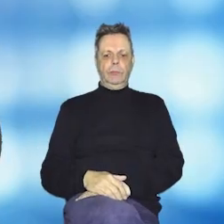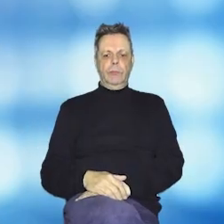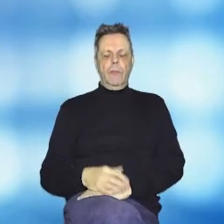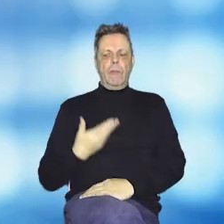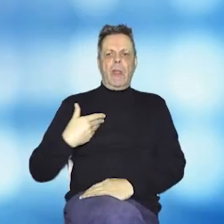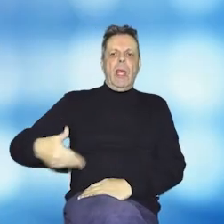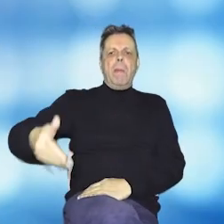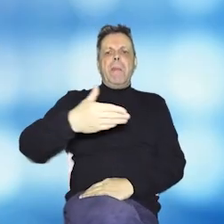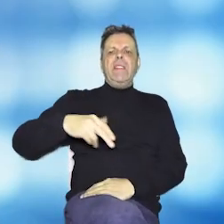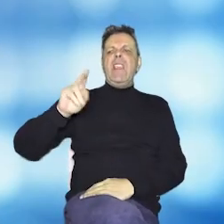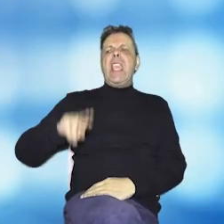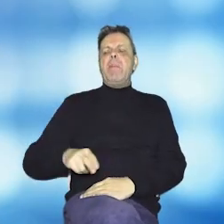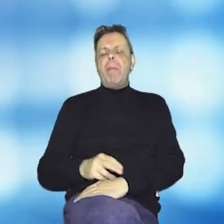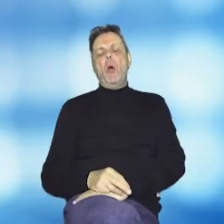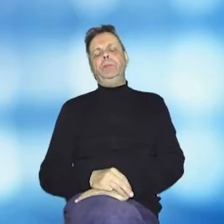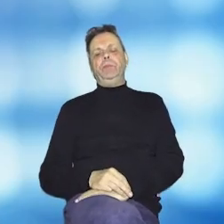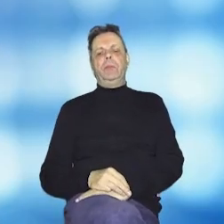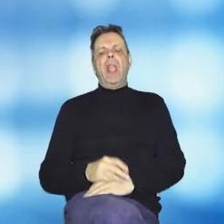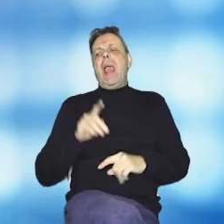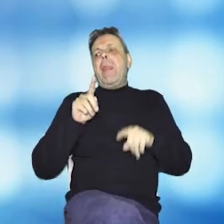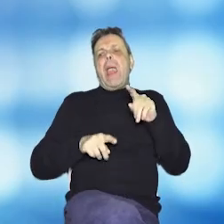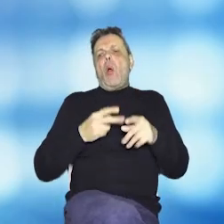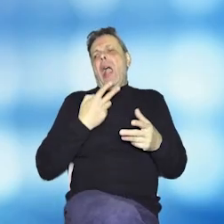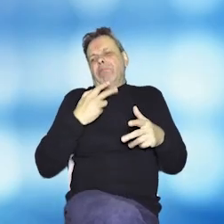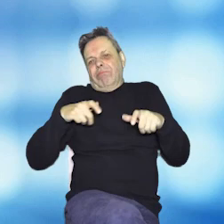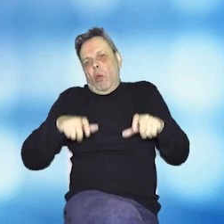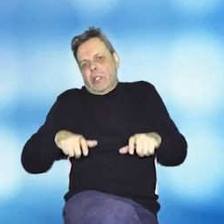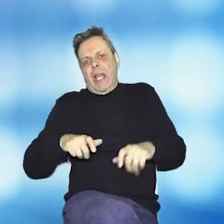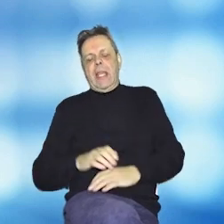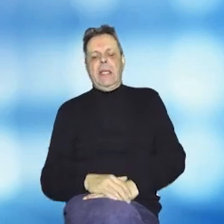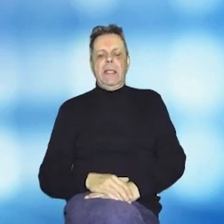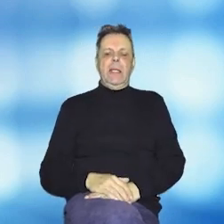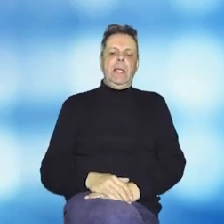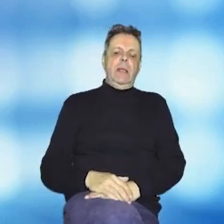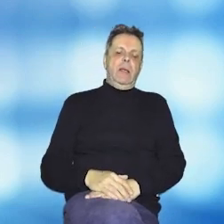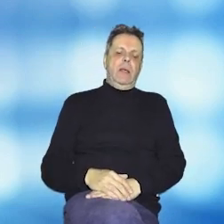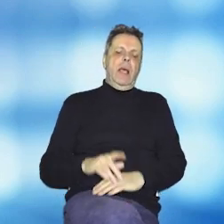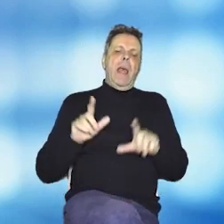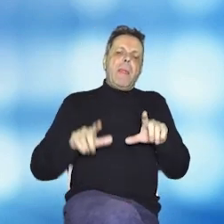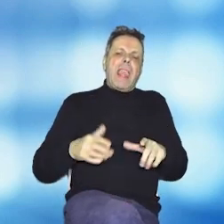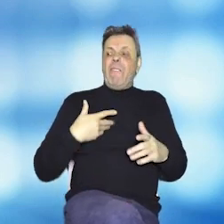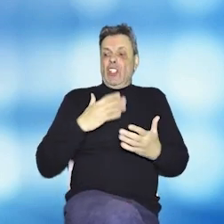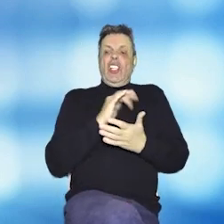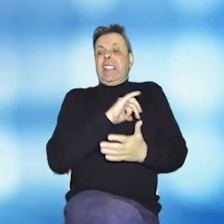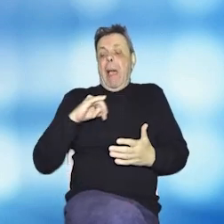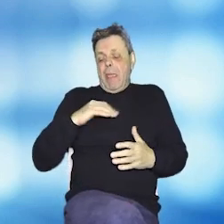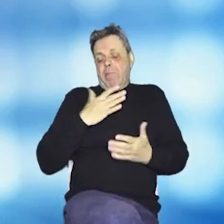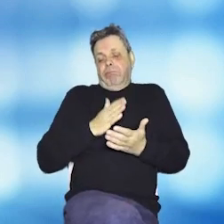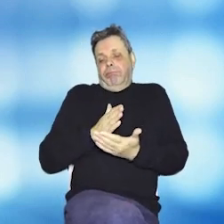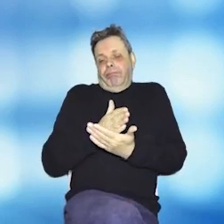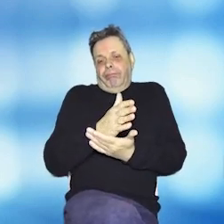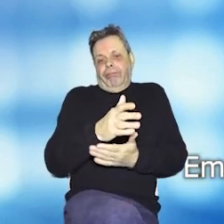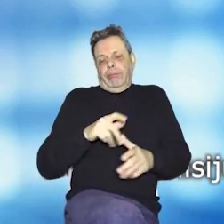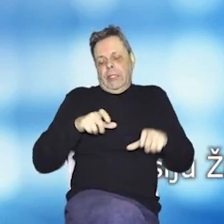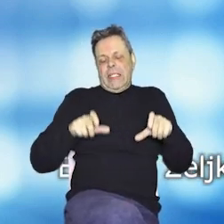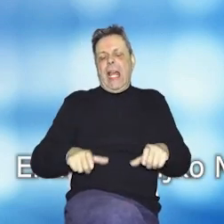Svi imamo, manje više naravno, nekoga starijega. Neki krećemo prema starosti pa da vidimo